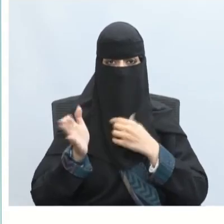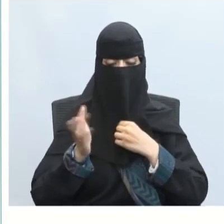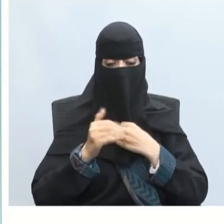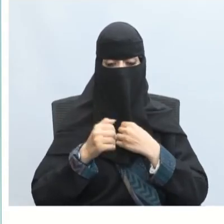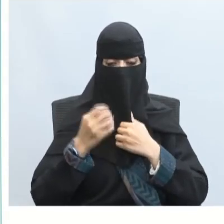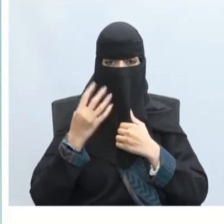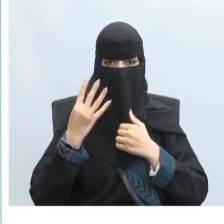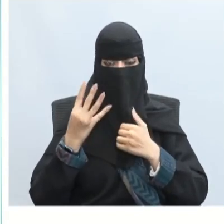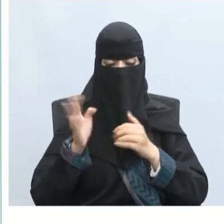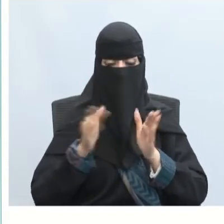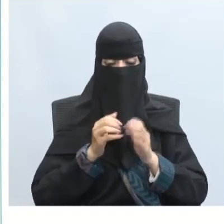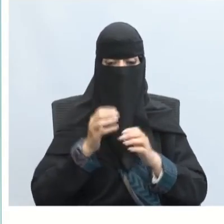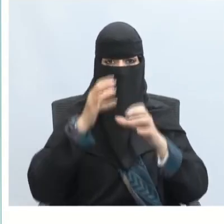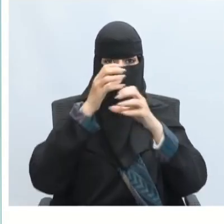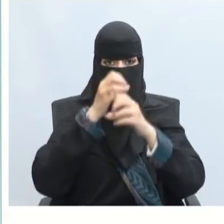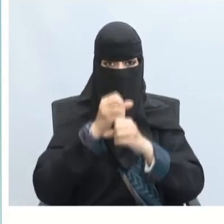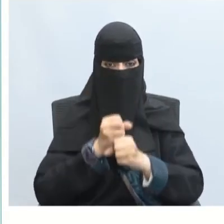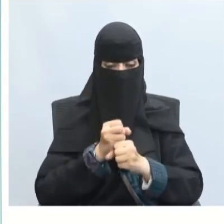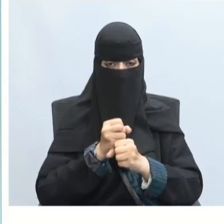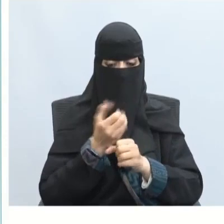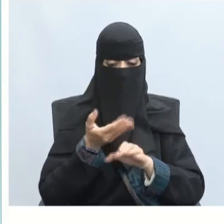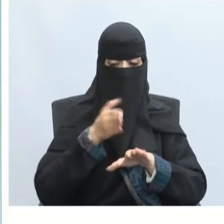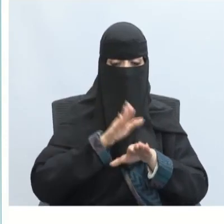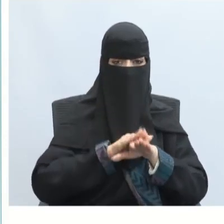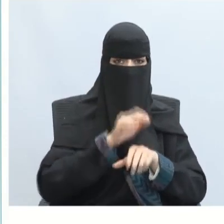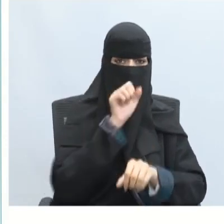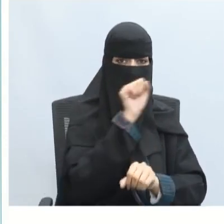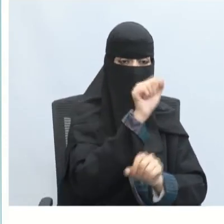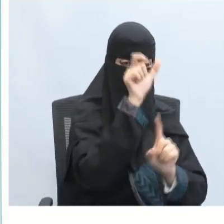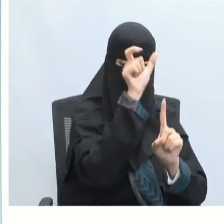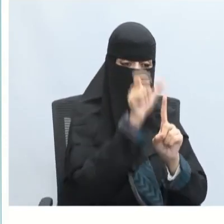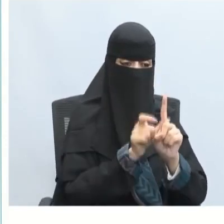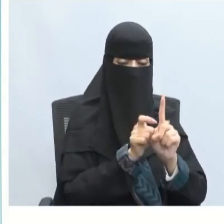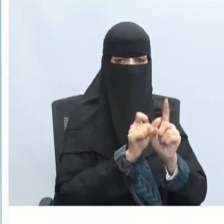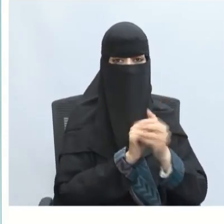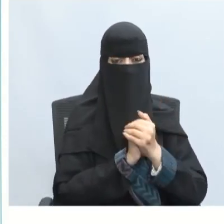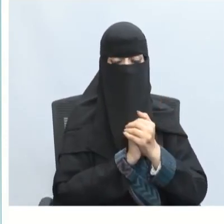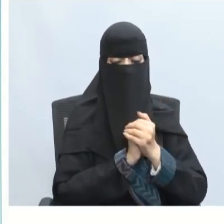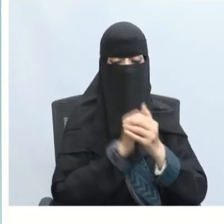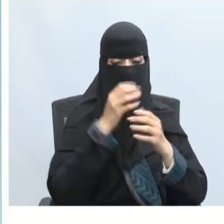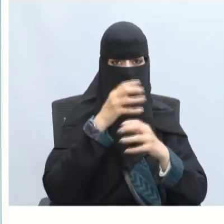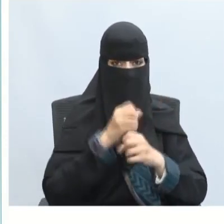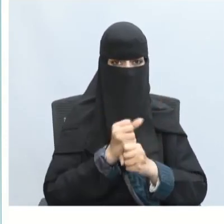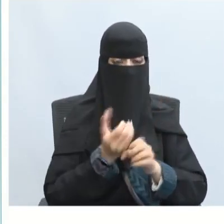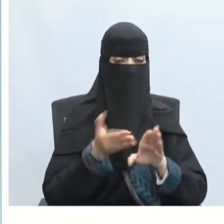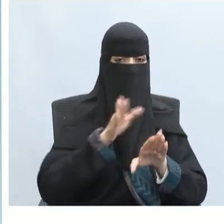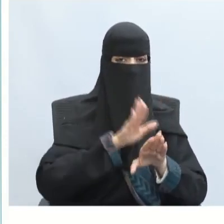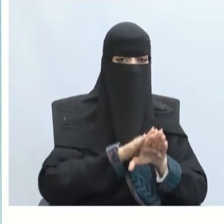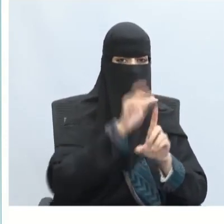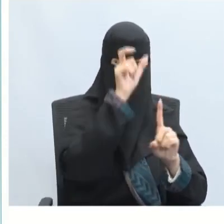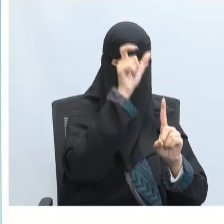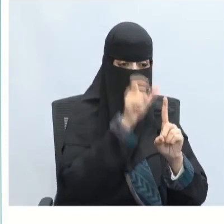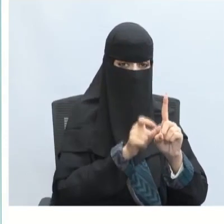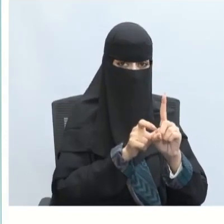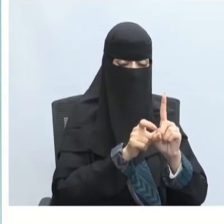والتطور رابعا من نتائج التزام الانظمه المحافظه على